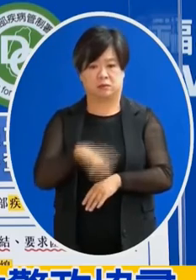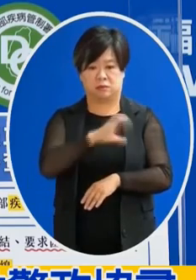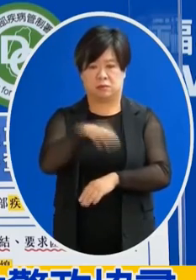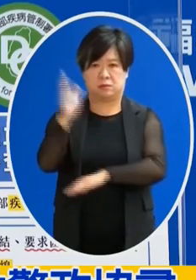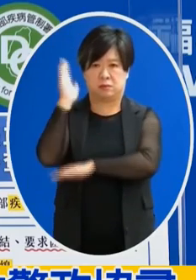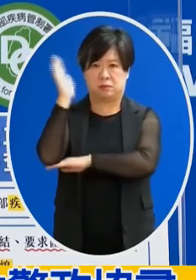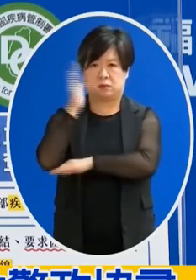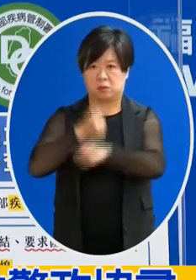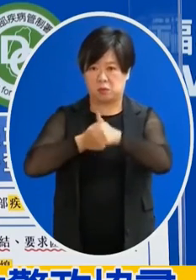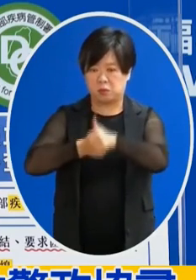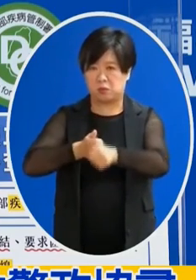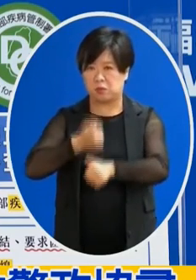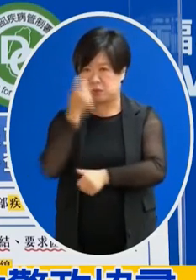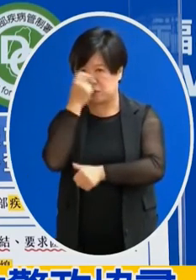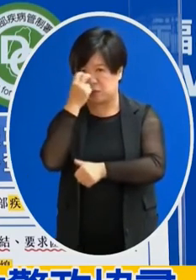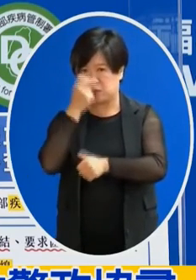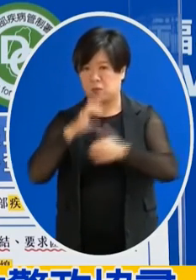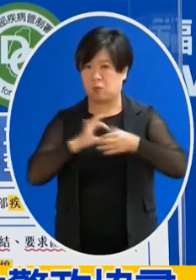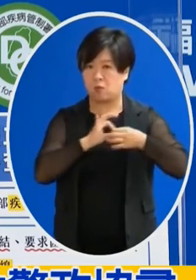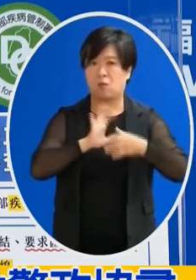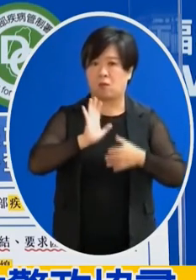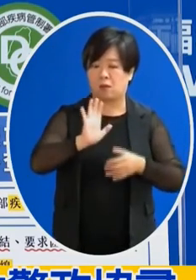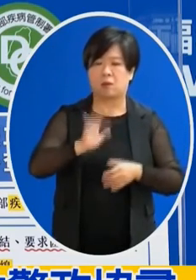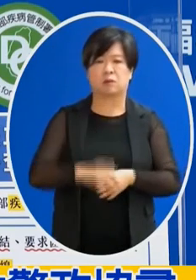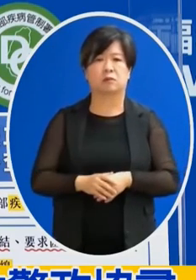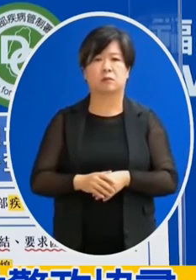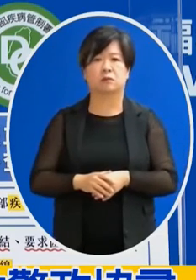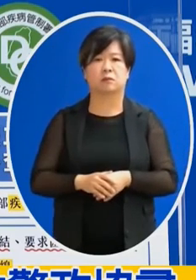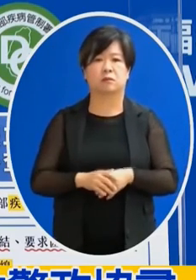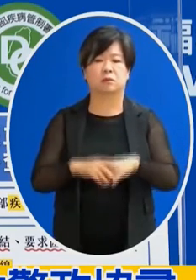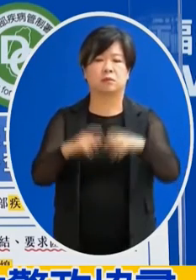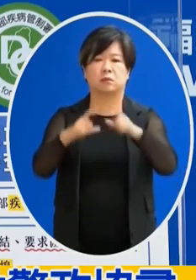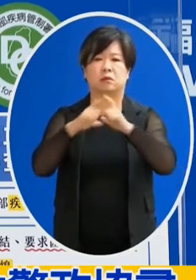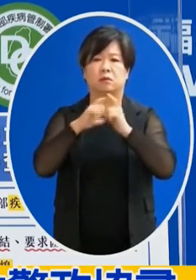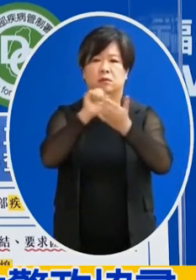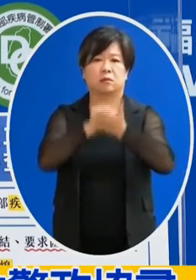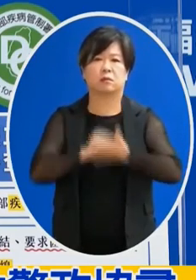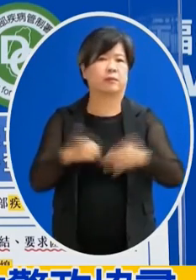有启动追踪跟关怀，还没有得到结果的部分。